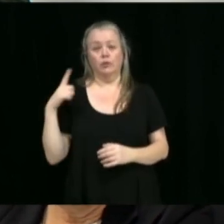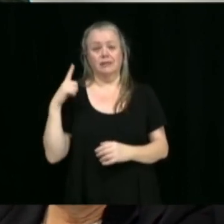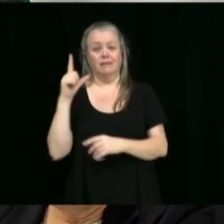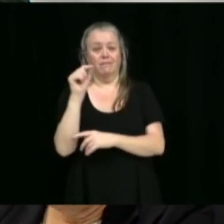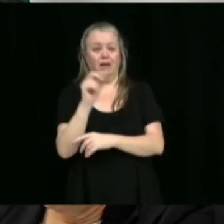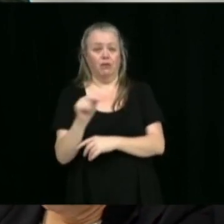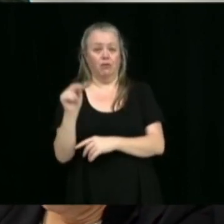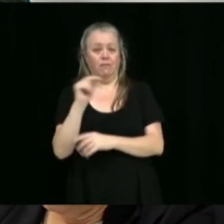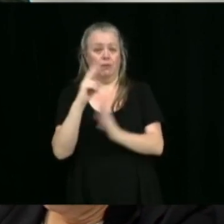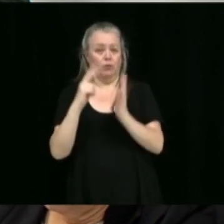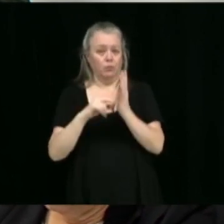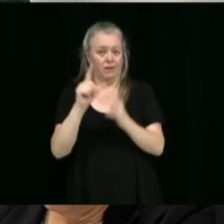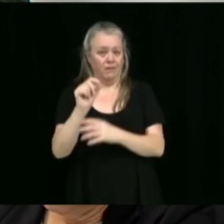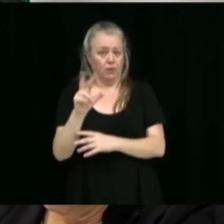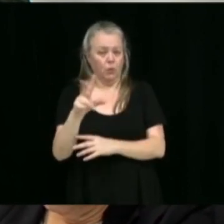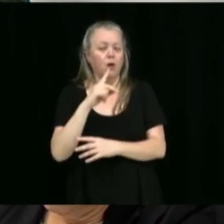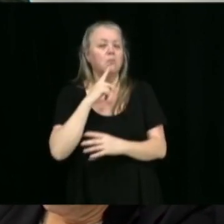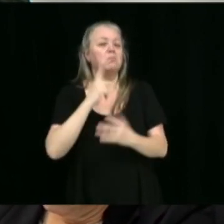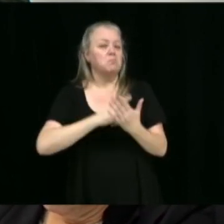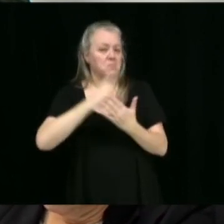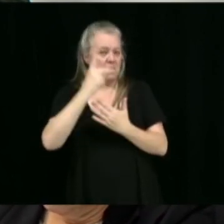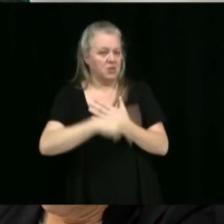le second projet est adopté sans changement.